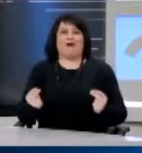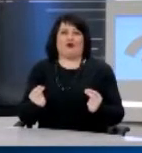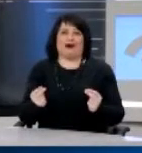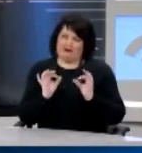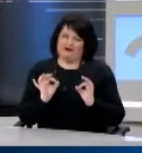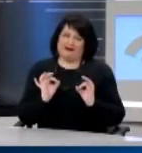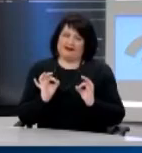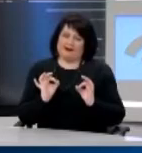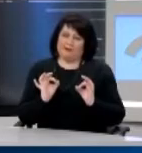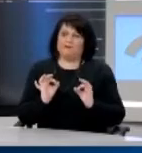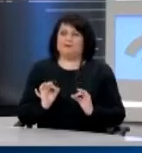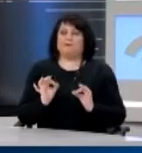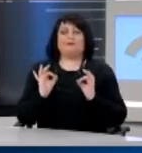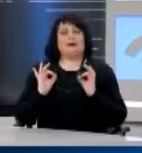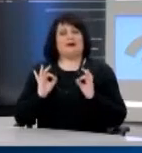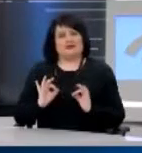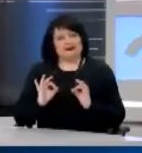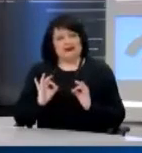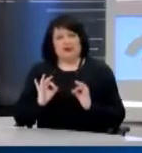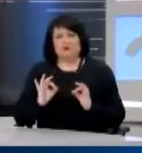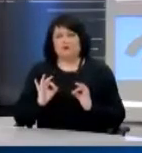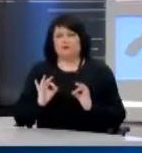Και βεβαίως για να